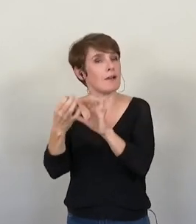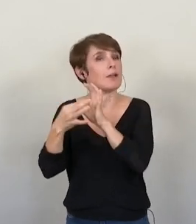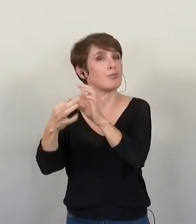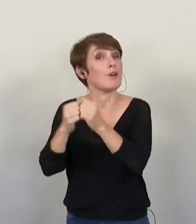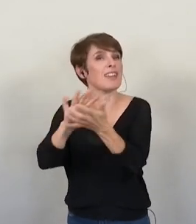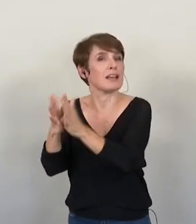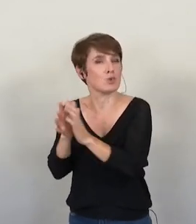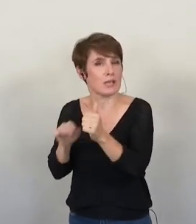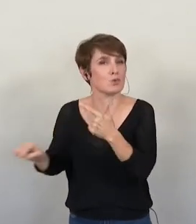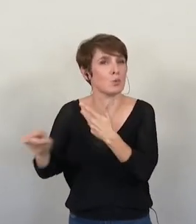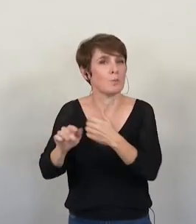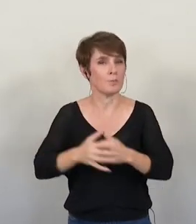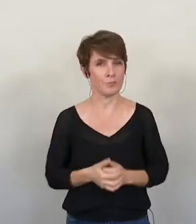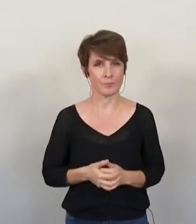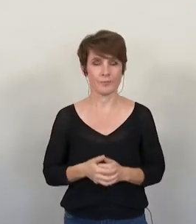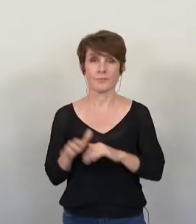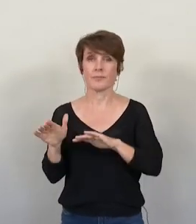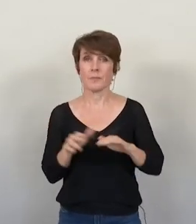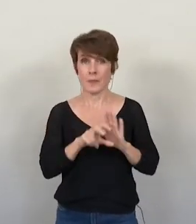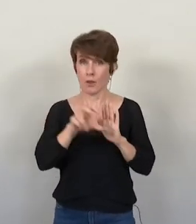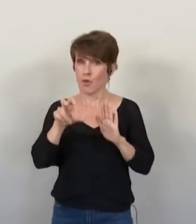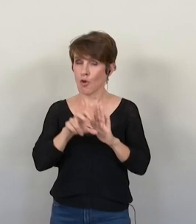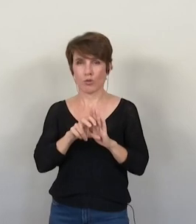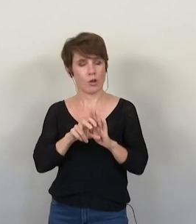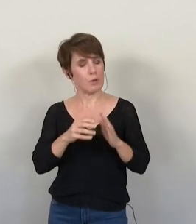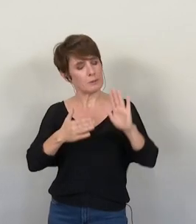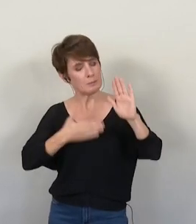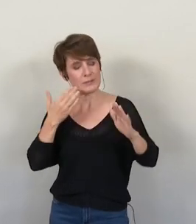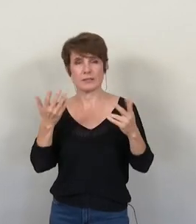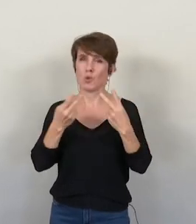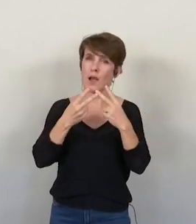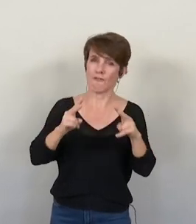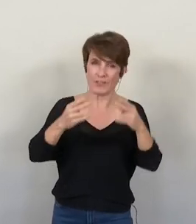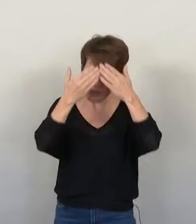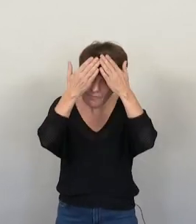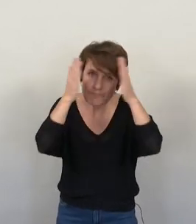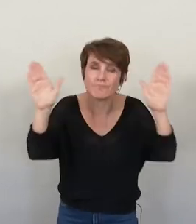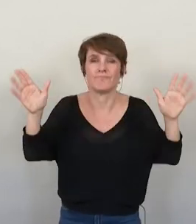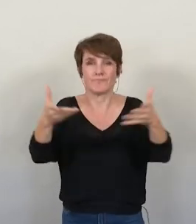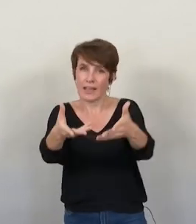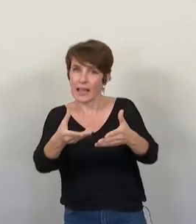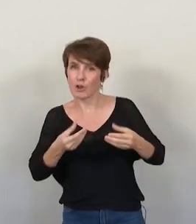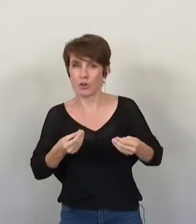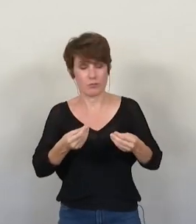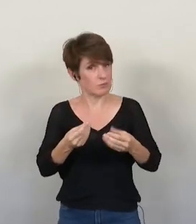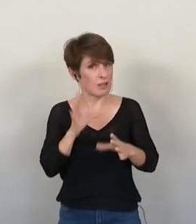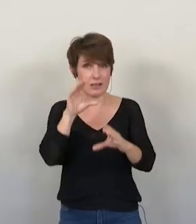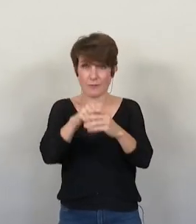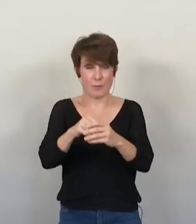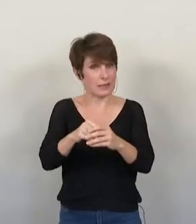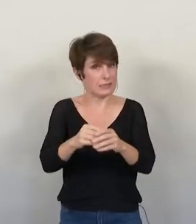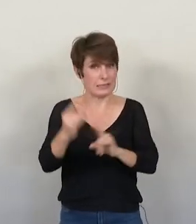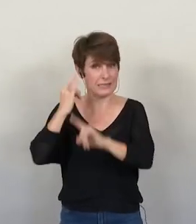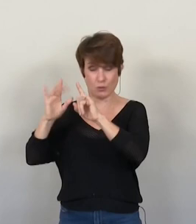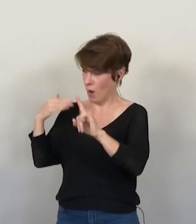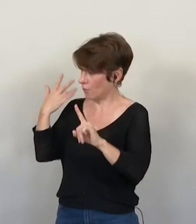grenoble est une ville d'hospitalité nous le disons et nous le disons je que c'est fait partie de notre histoire il y a là